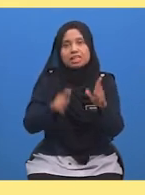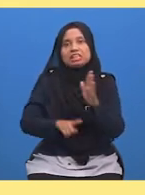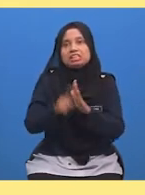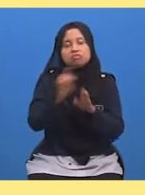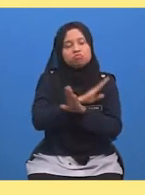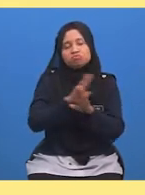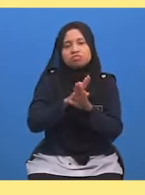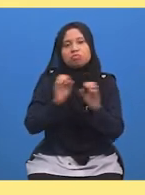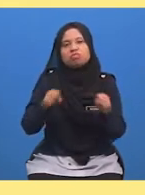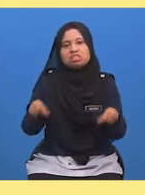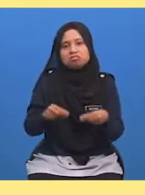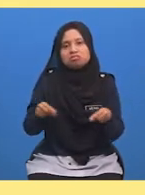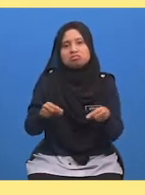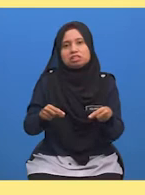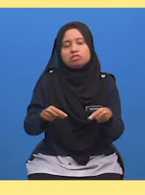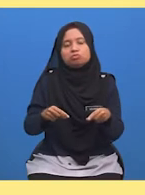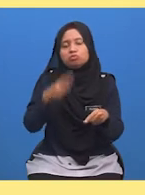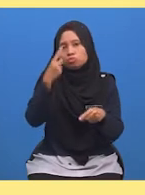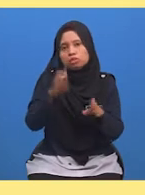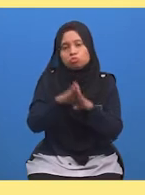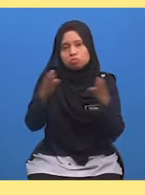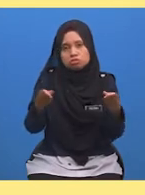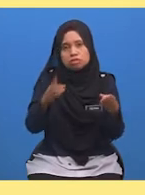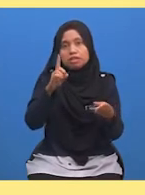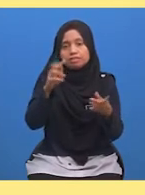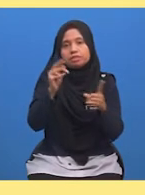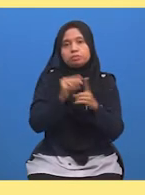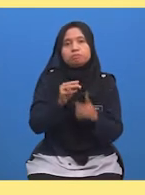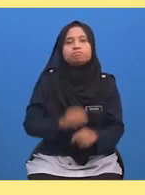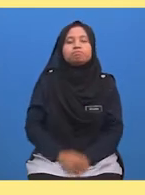digalakkan perniagaan itu dibuka. 1 markah.